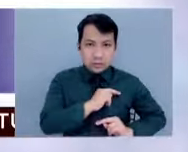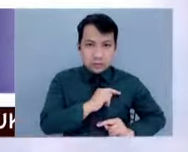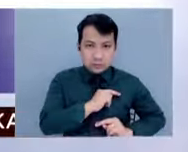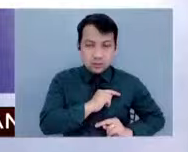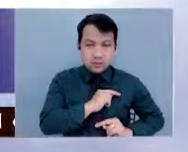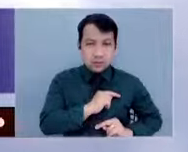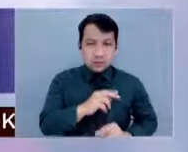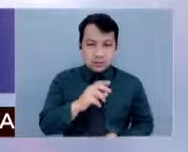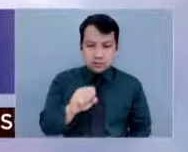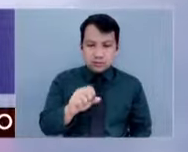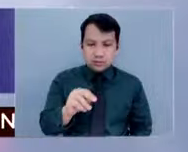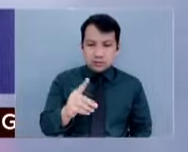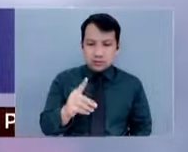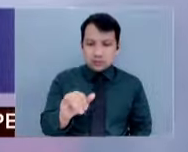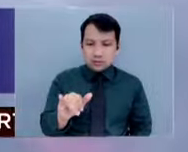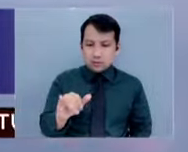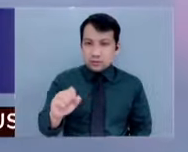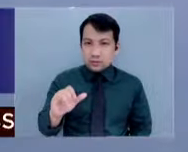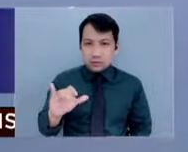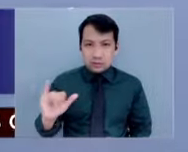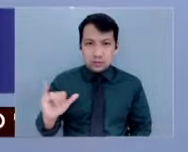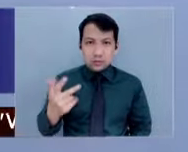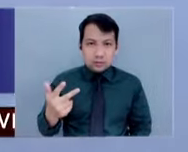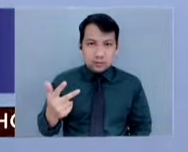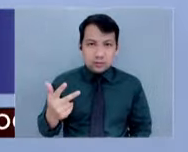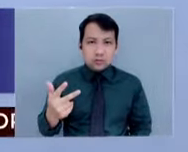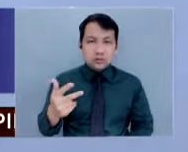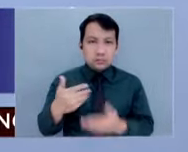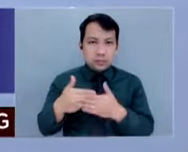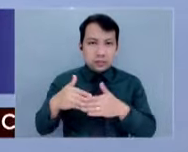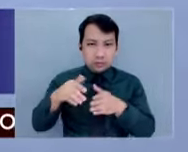Sandbar malapit sa Pag-asa Island.